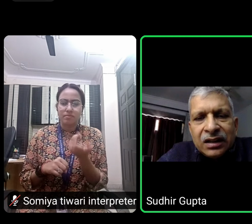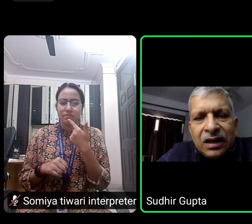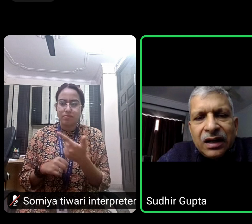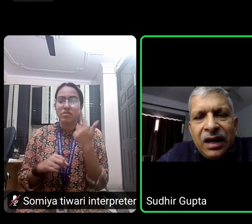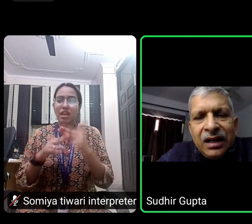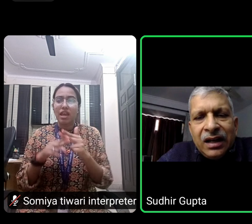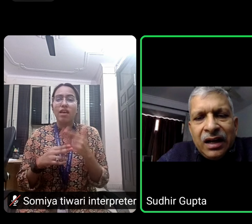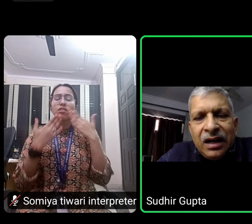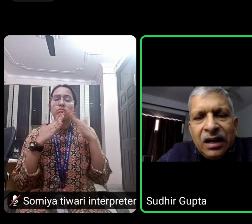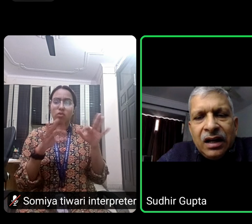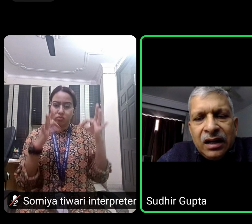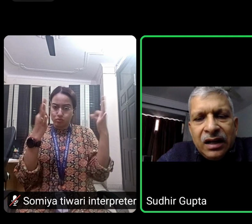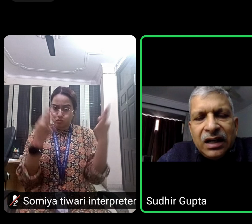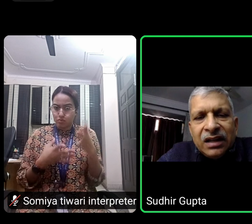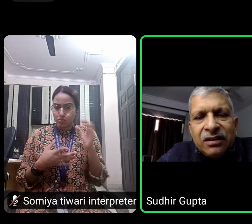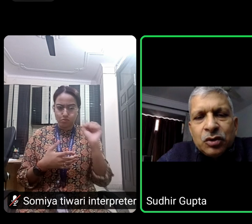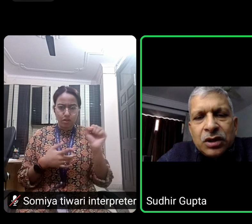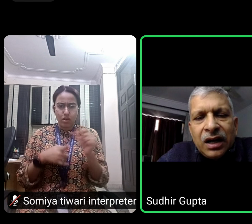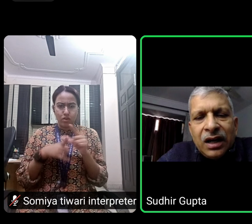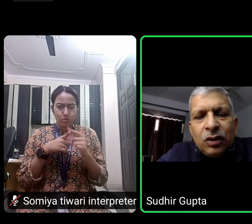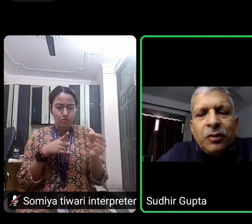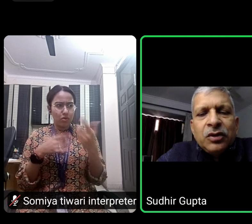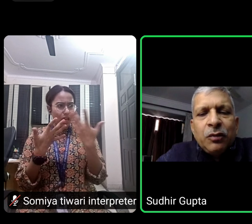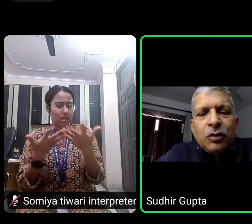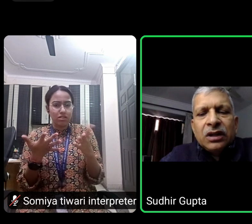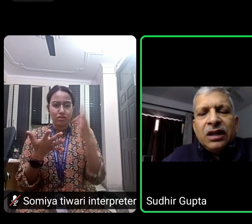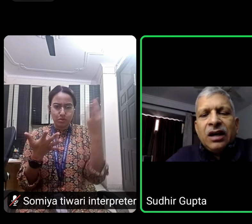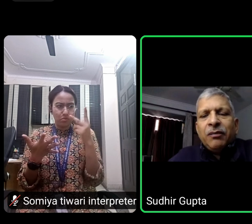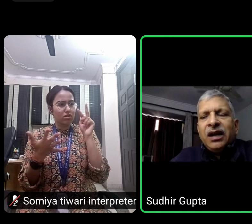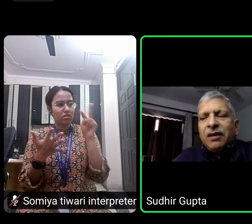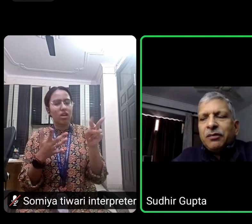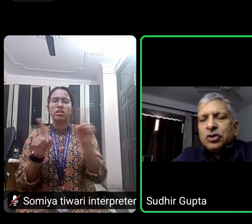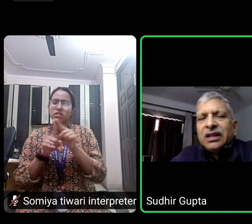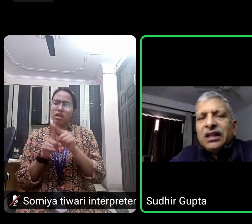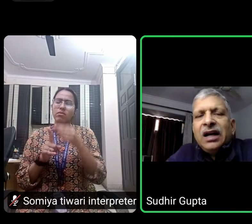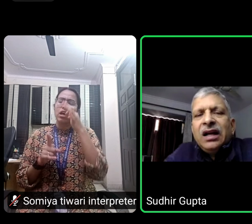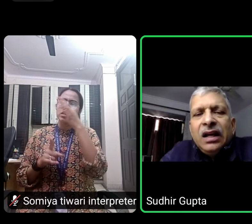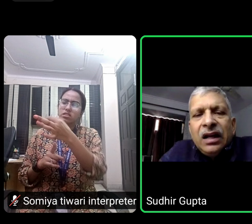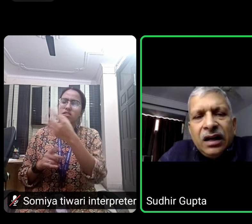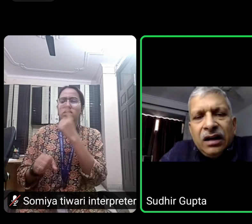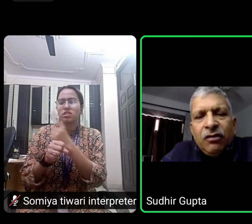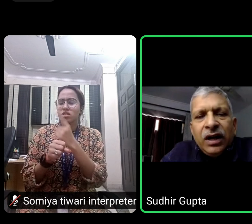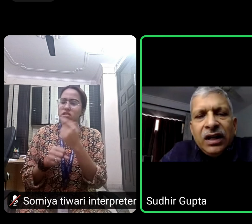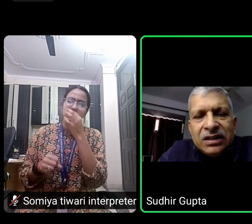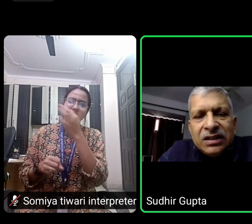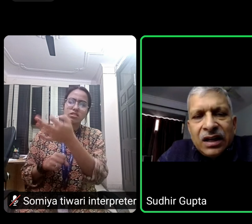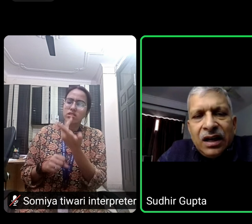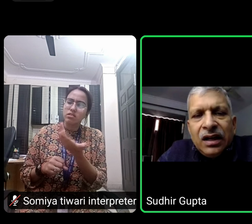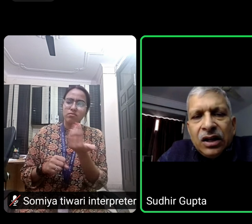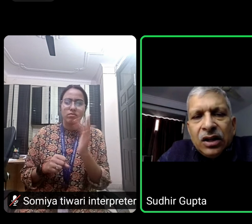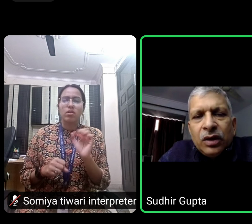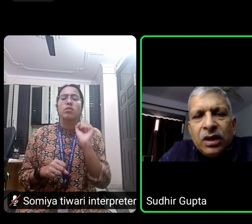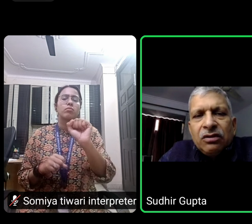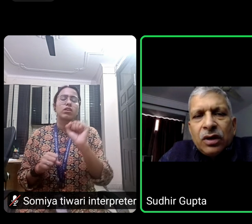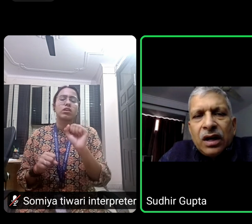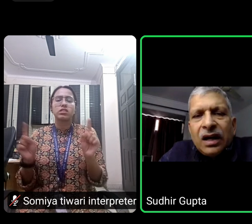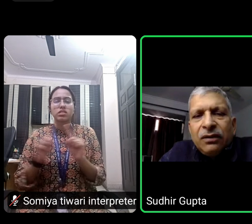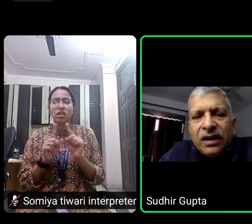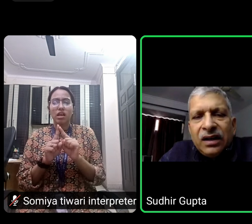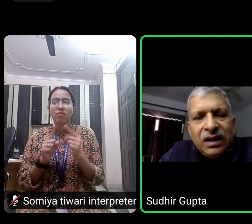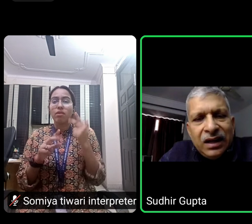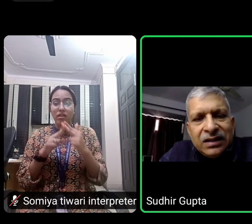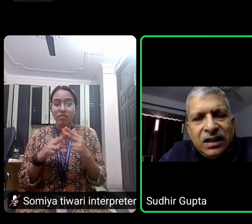नई हरकत कर रहा है या नया नई तरीके से कुछ कर रहा है तो आप उनसे पूछ सकते हैं। अपने आप कुछ ज्यादा वो नहीं कीजिएगा, क्योंकि चीजों